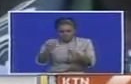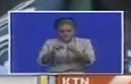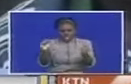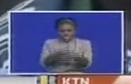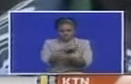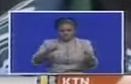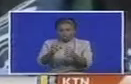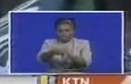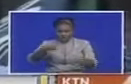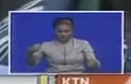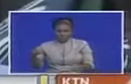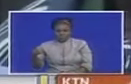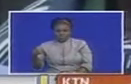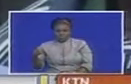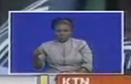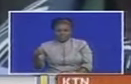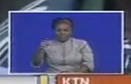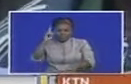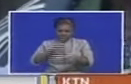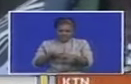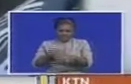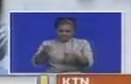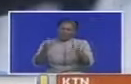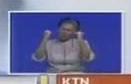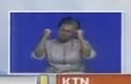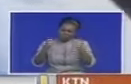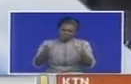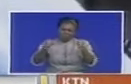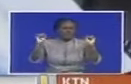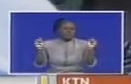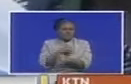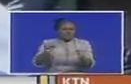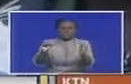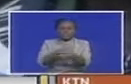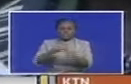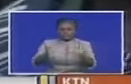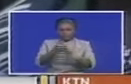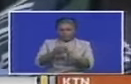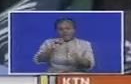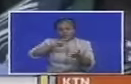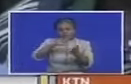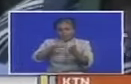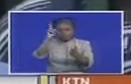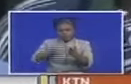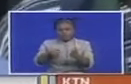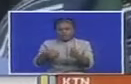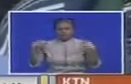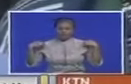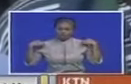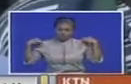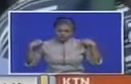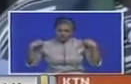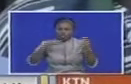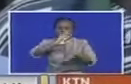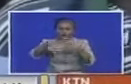mlango ya steel door. Bila ilikuwa steel door, ilikuwa ngumu vile tunaweza funja hiyo mlango. Sasa ilibidi hizo manguo na mali ilikuwa ndani